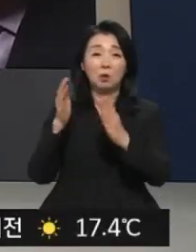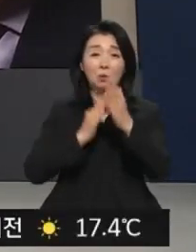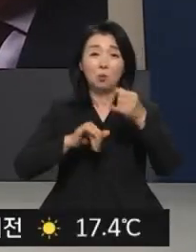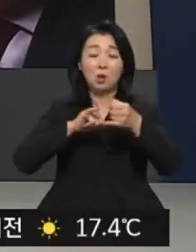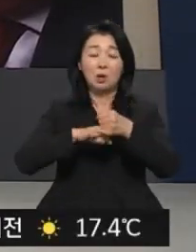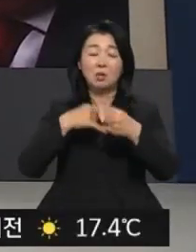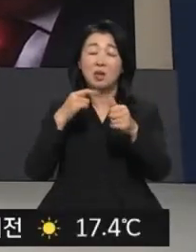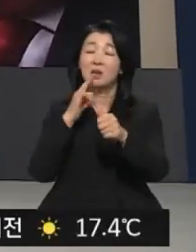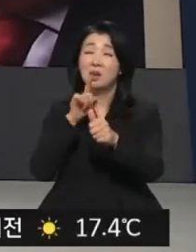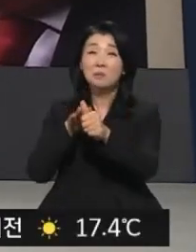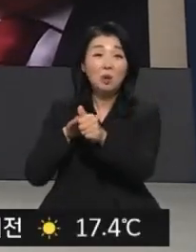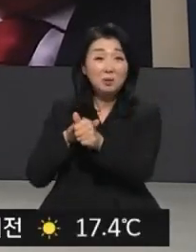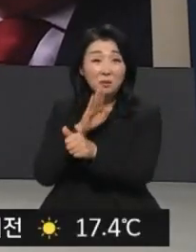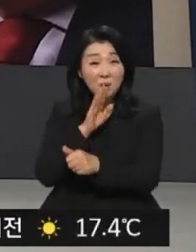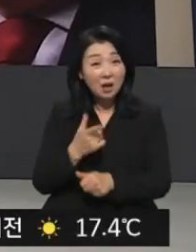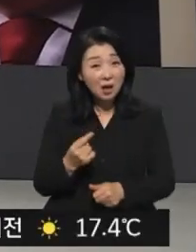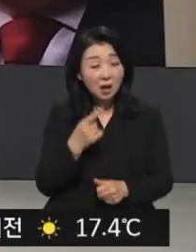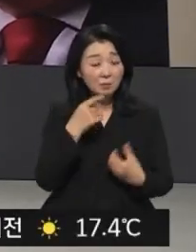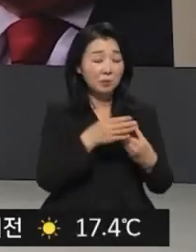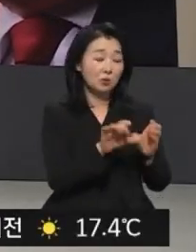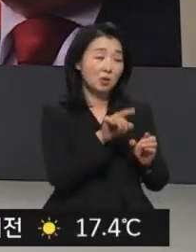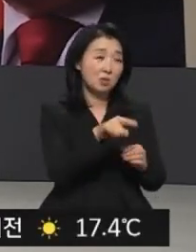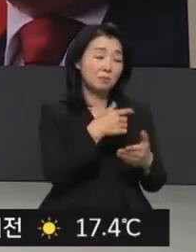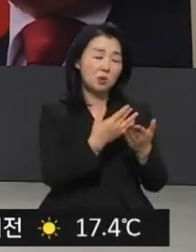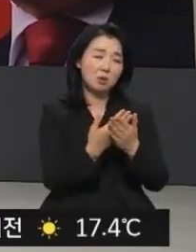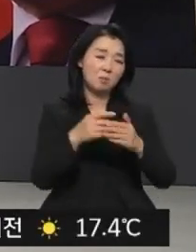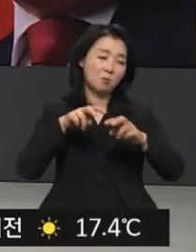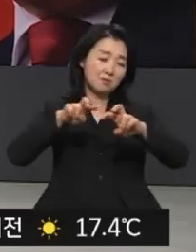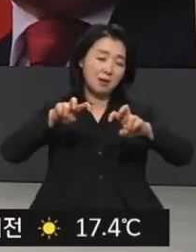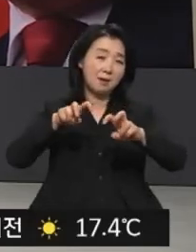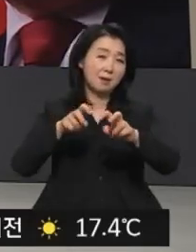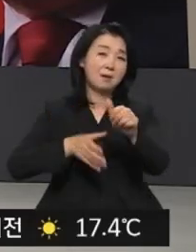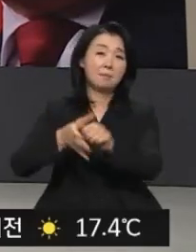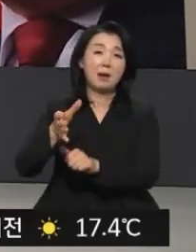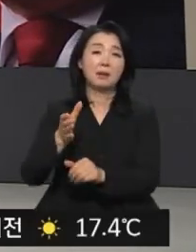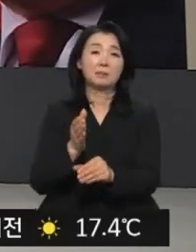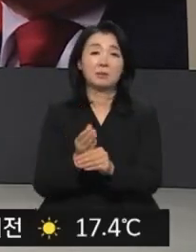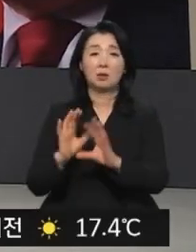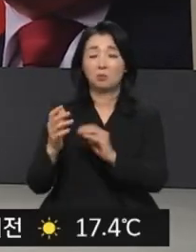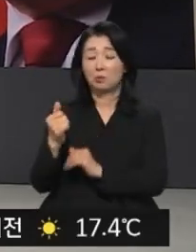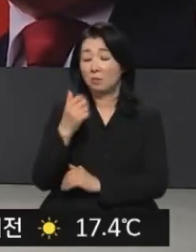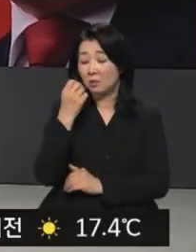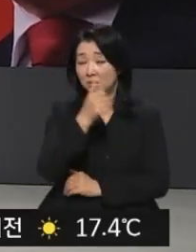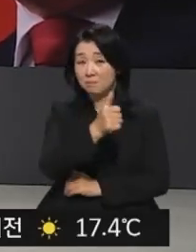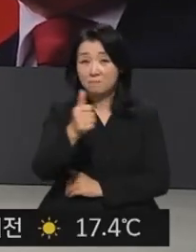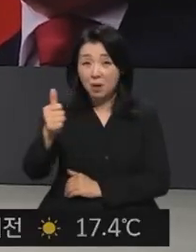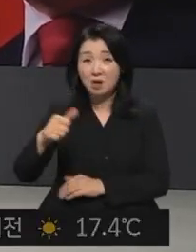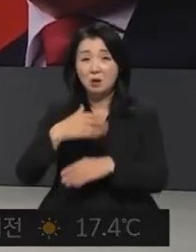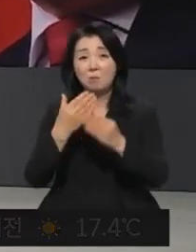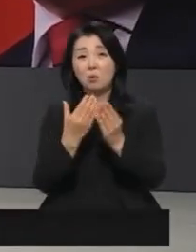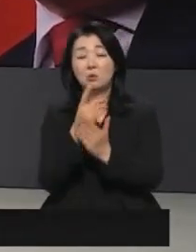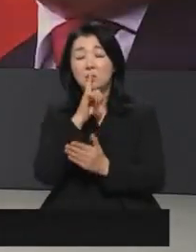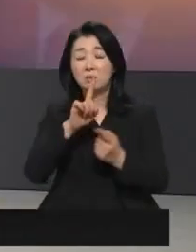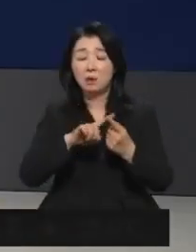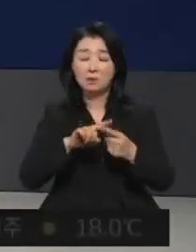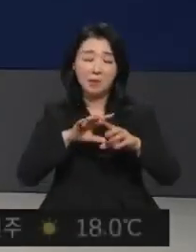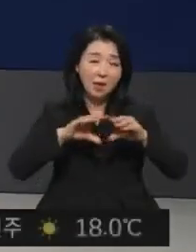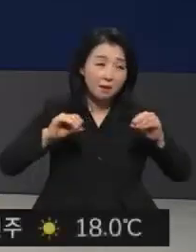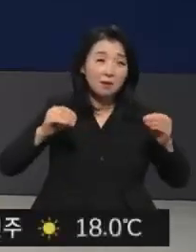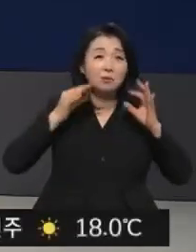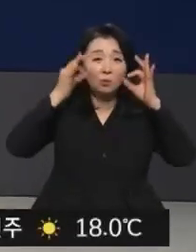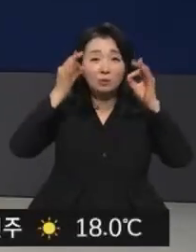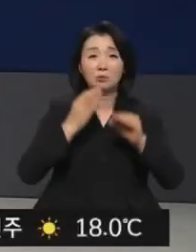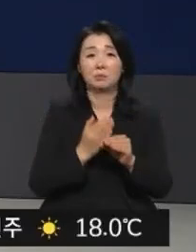받고 있기 때문입니다. 민주당도 이 점을 파고들었는데요. 국민의힘 신임 지도부가 총출동해서 이 발언을 수습하고